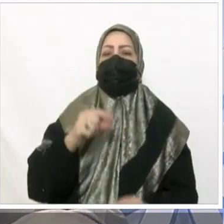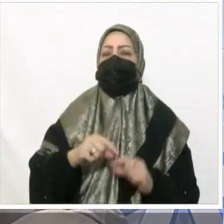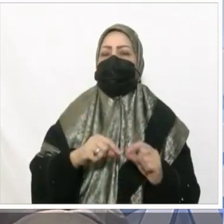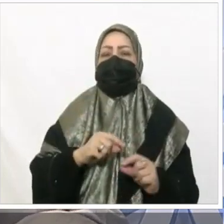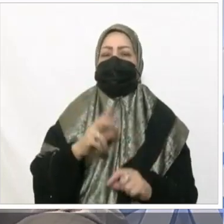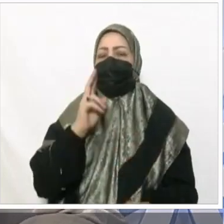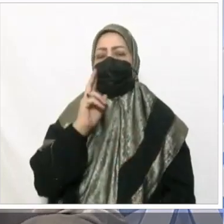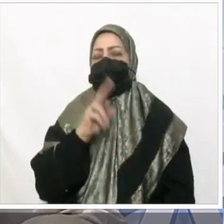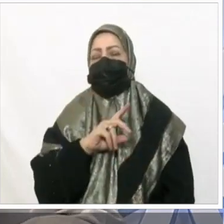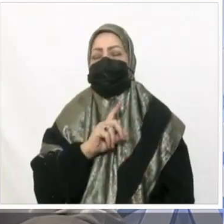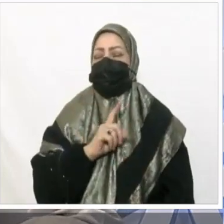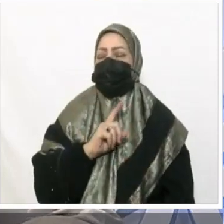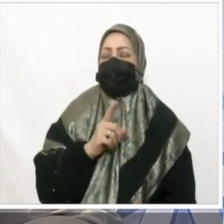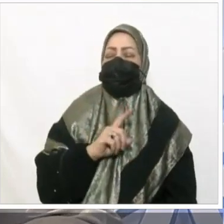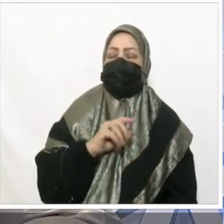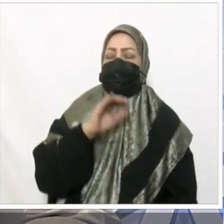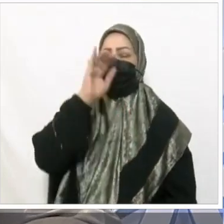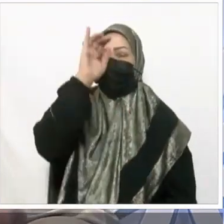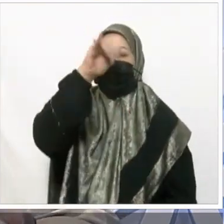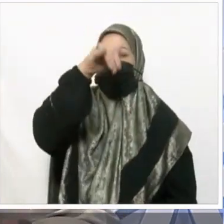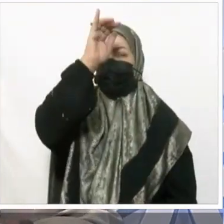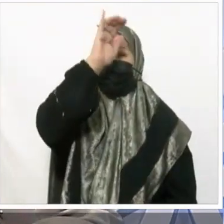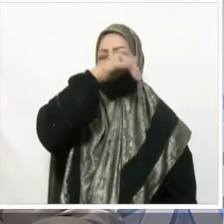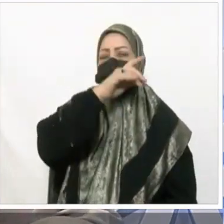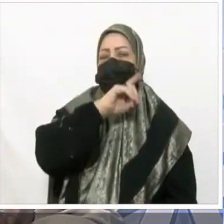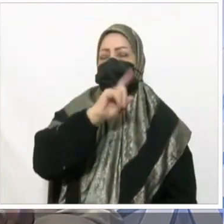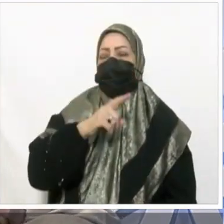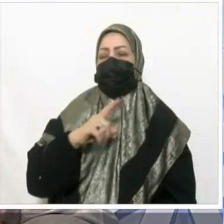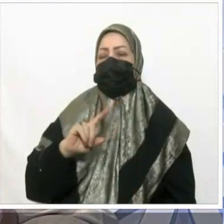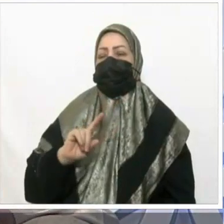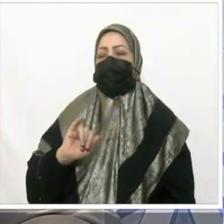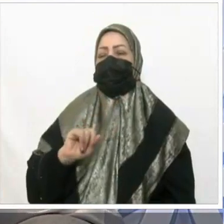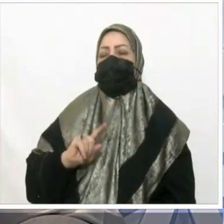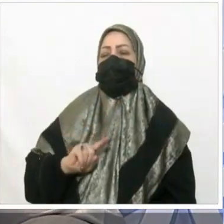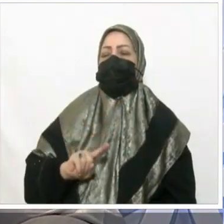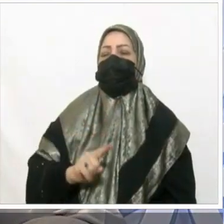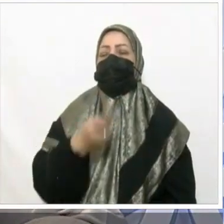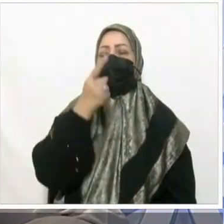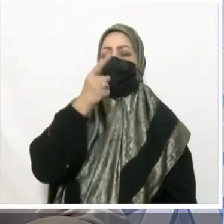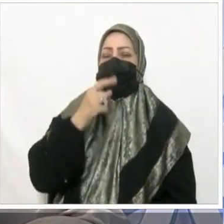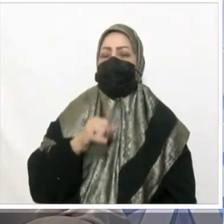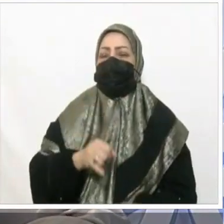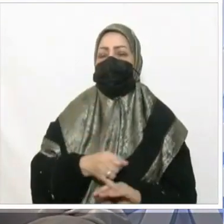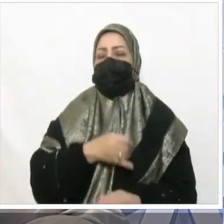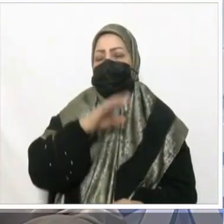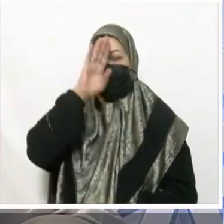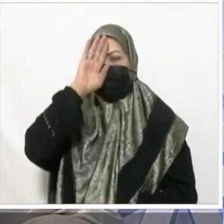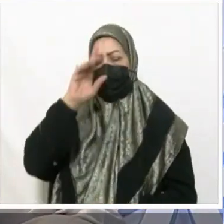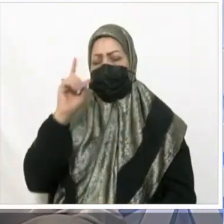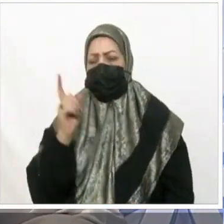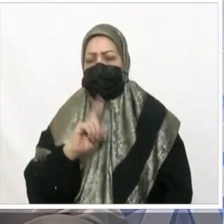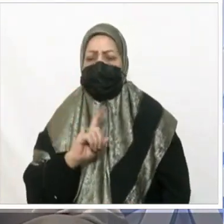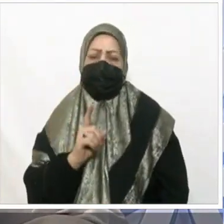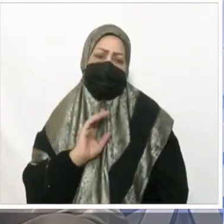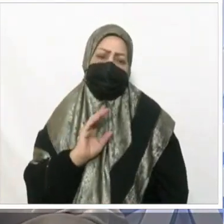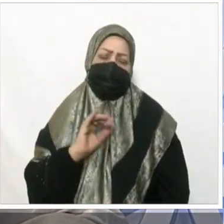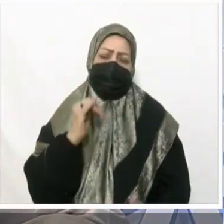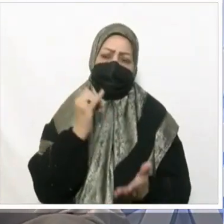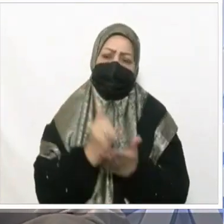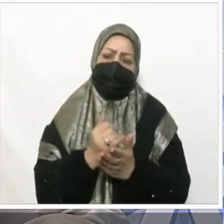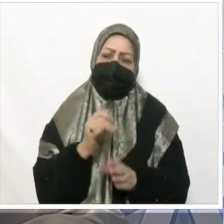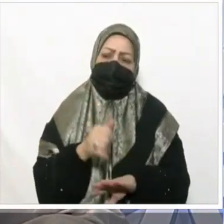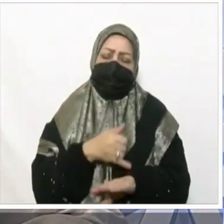في مسائل الصلاة، في مسائل الزكاة، في الصيام، في الحج؟ انت في الحج في الطائرة أول ما يركب